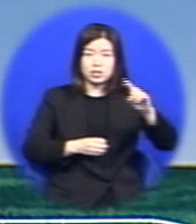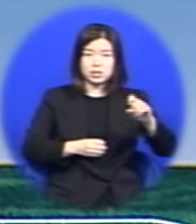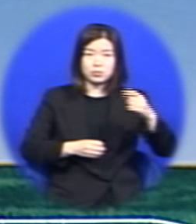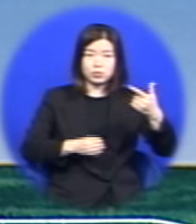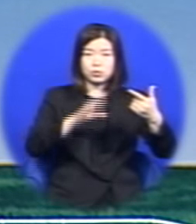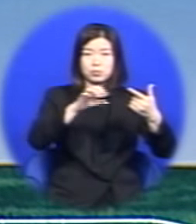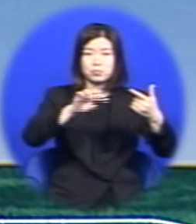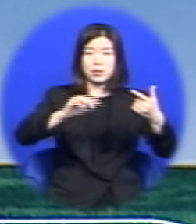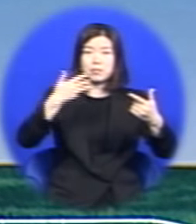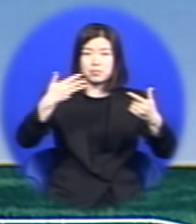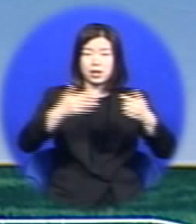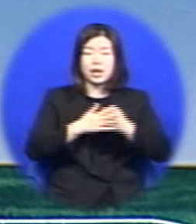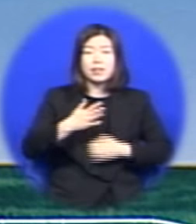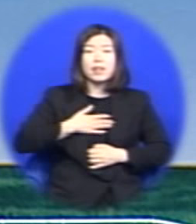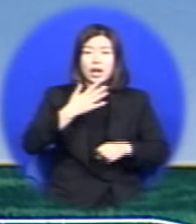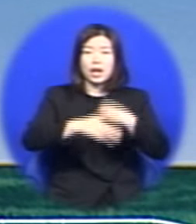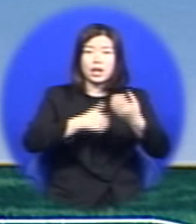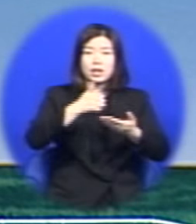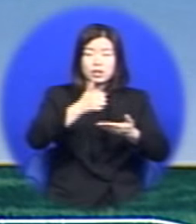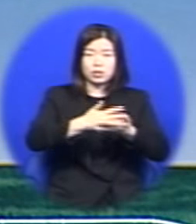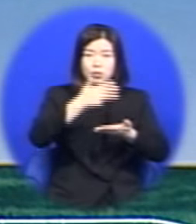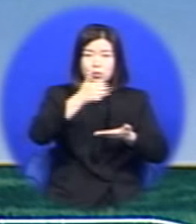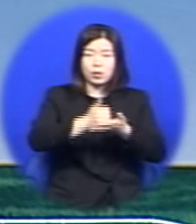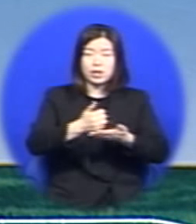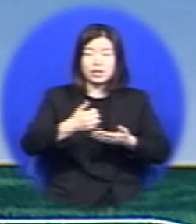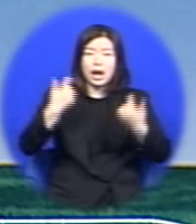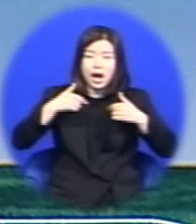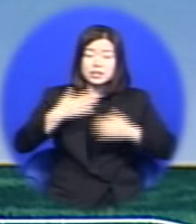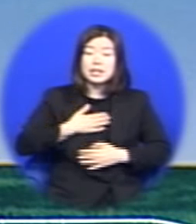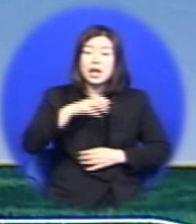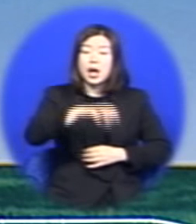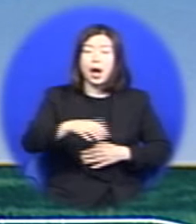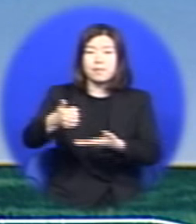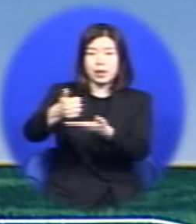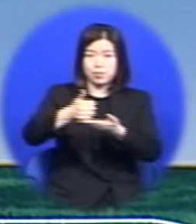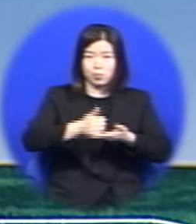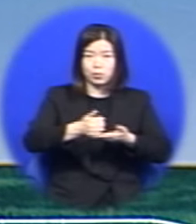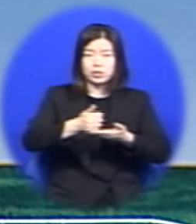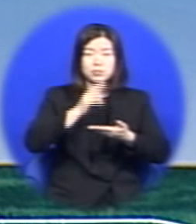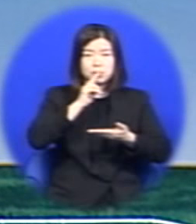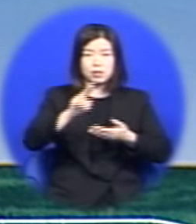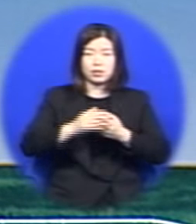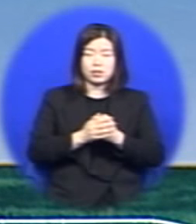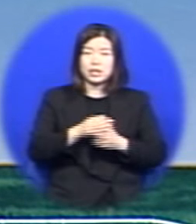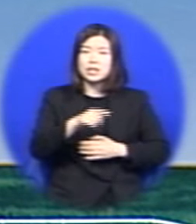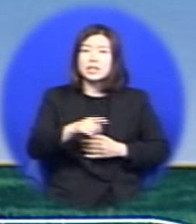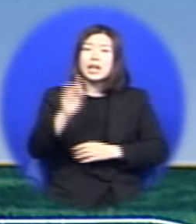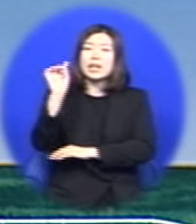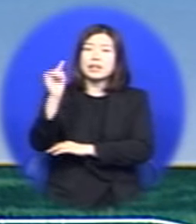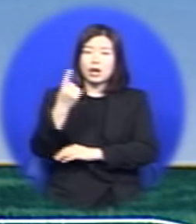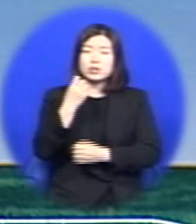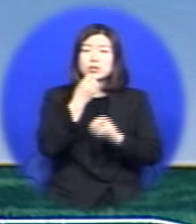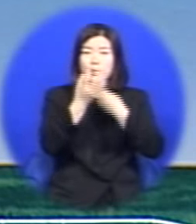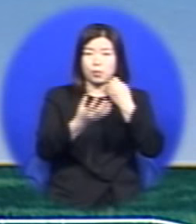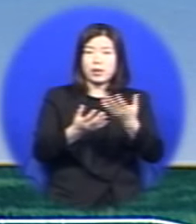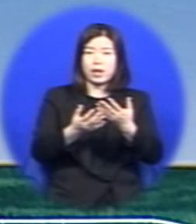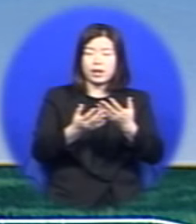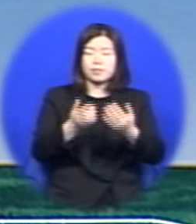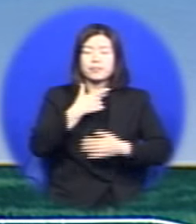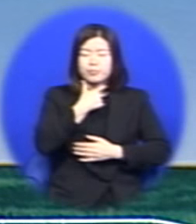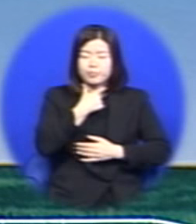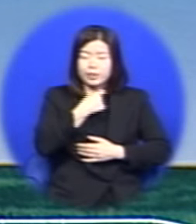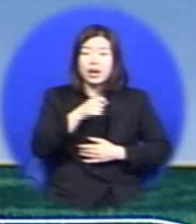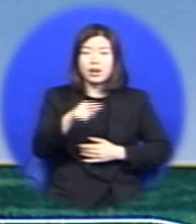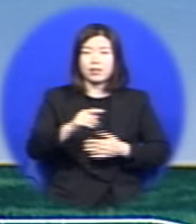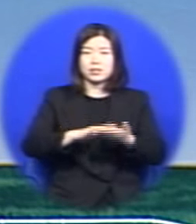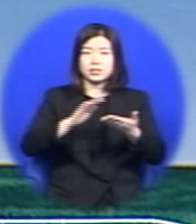내가 여호와를 항상 내 앞에 모심이요. 이것이 다윗의 고백이었고